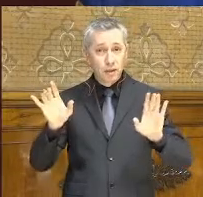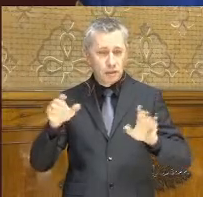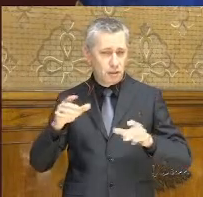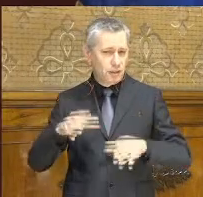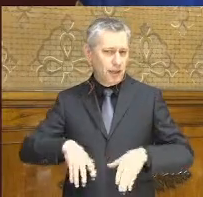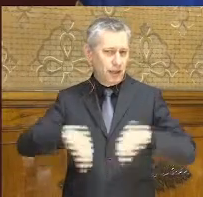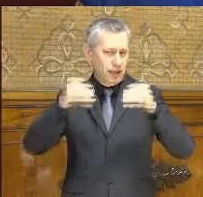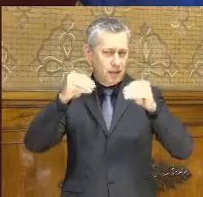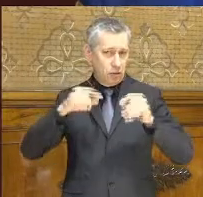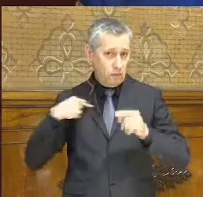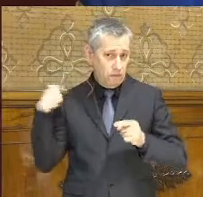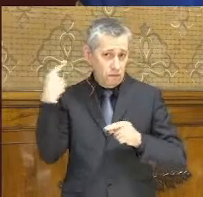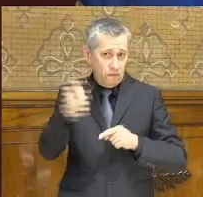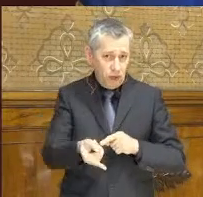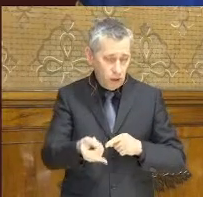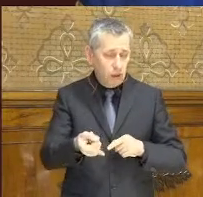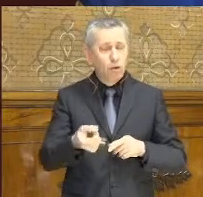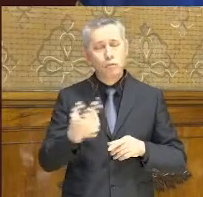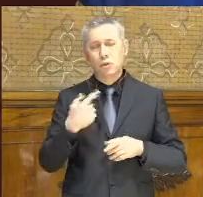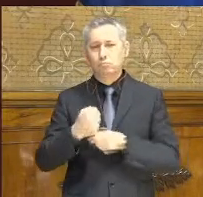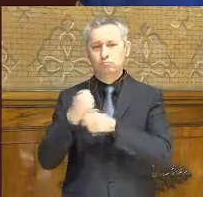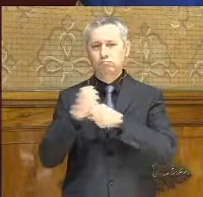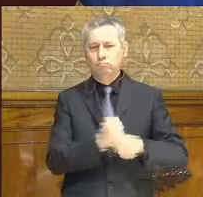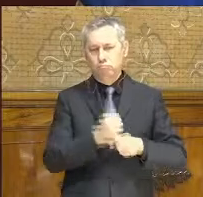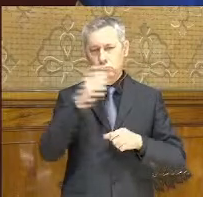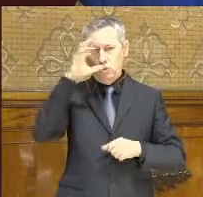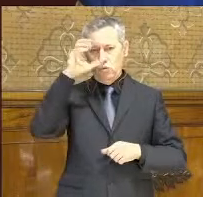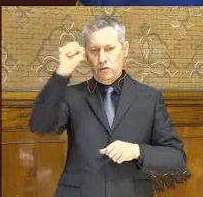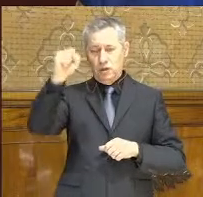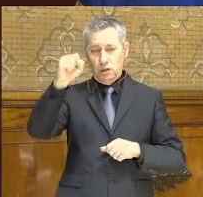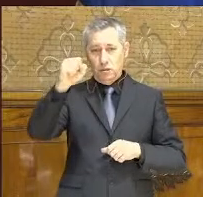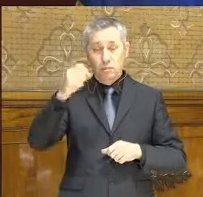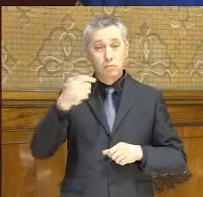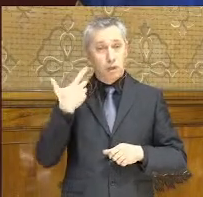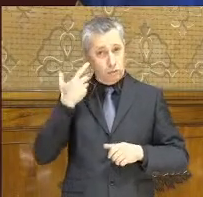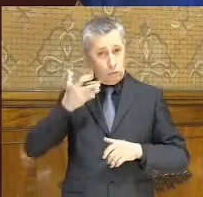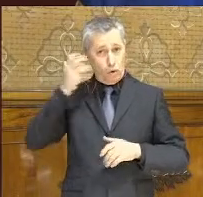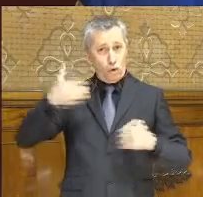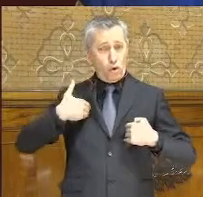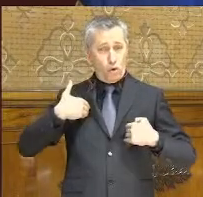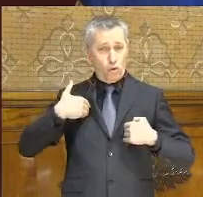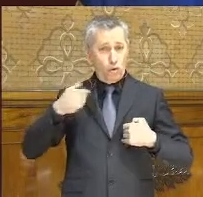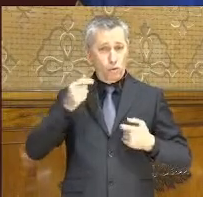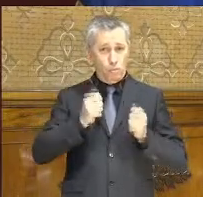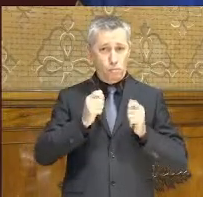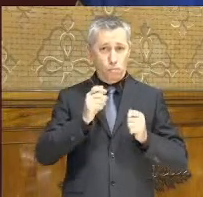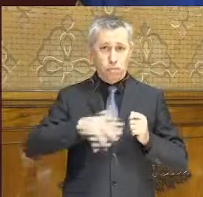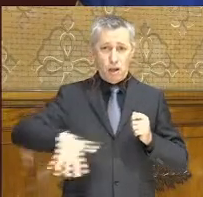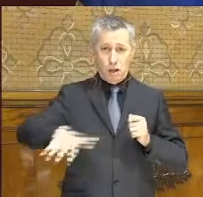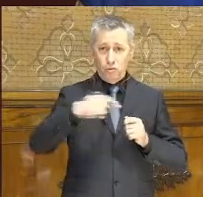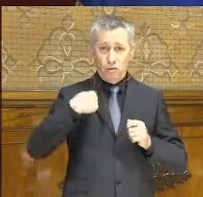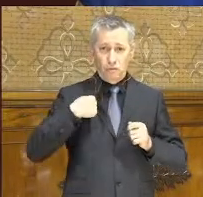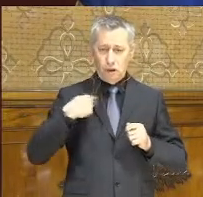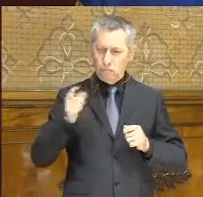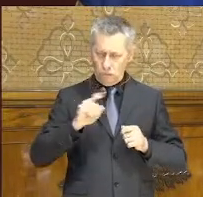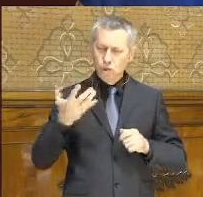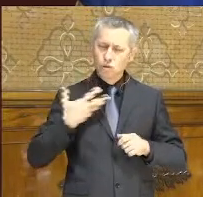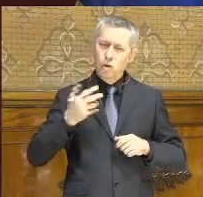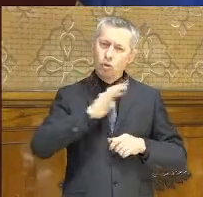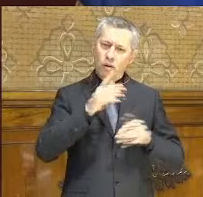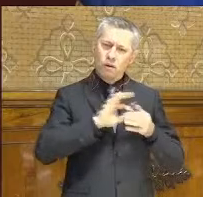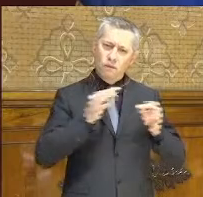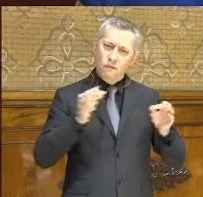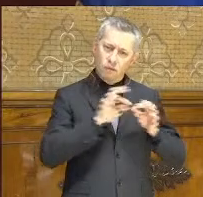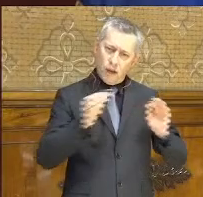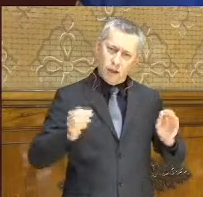e tuttora la cifra fondante del nostro Ateneo. E non lo diciamo solo noi padovani. C'è a questo riguardo un brano molto bello,